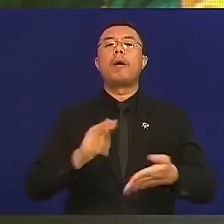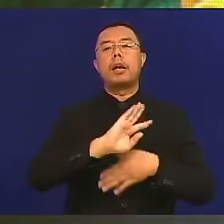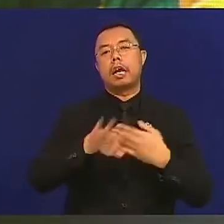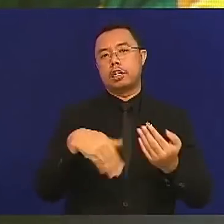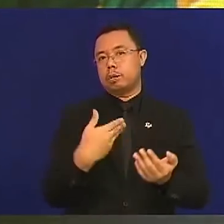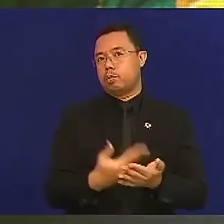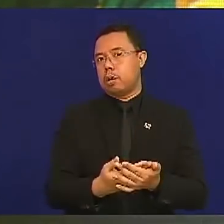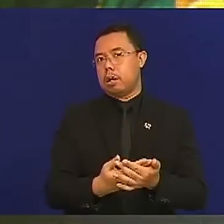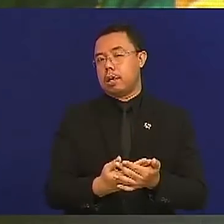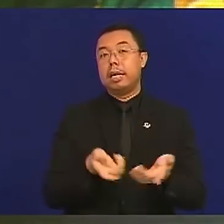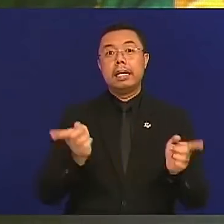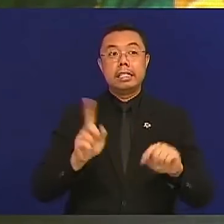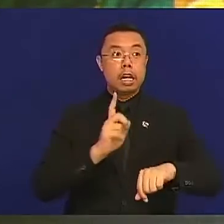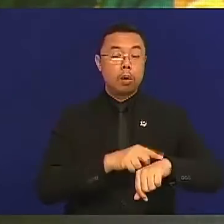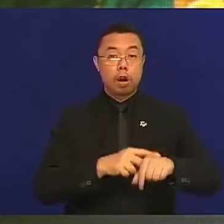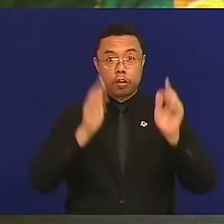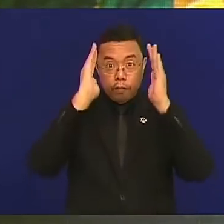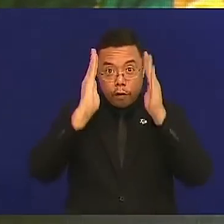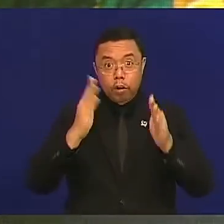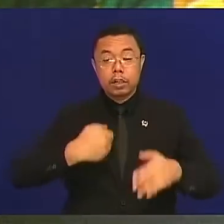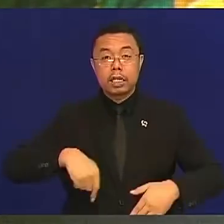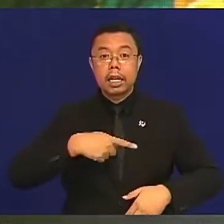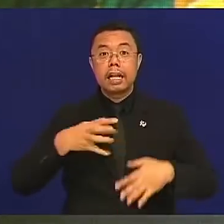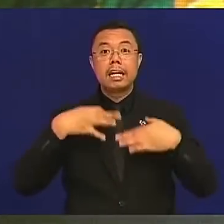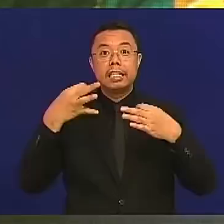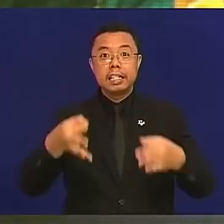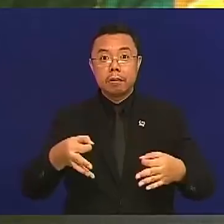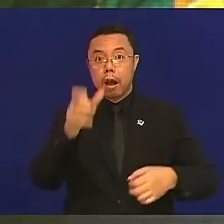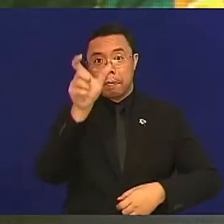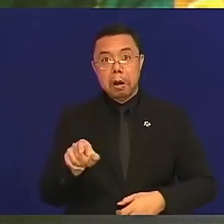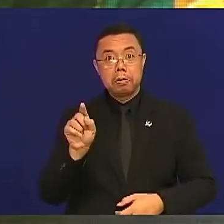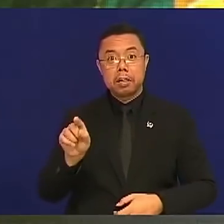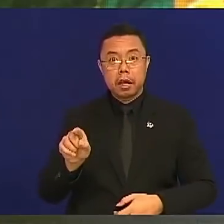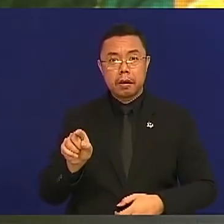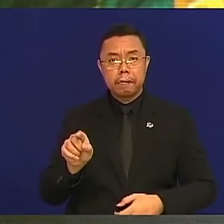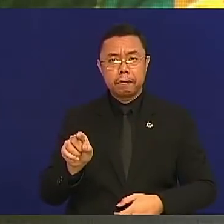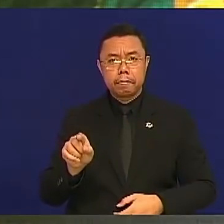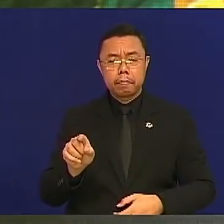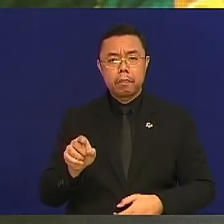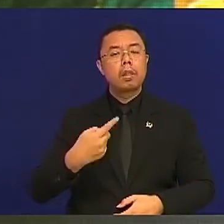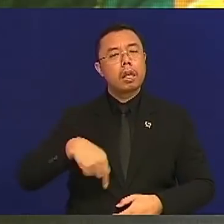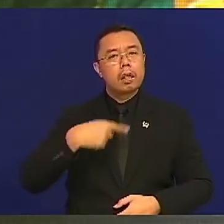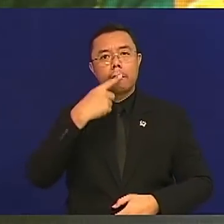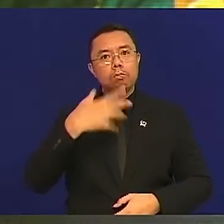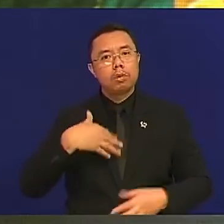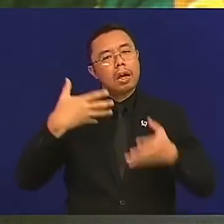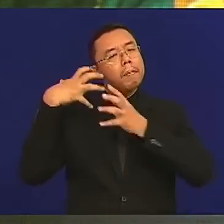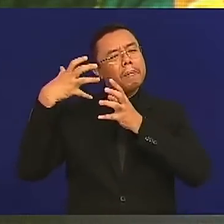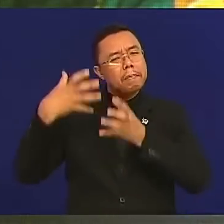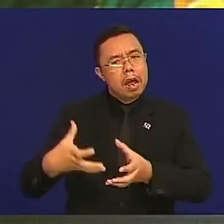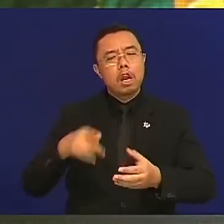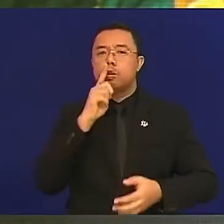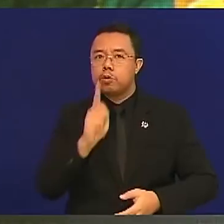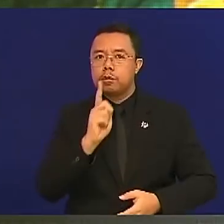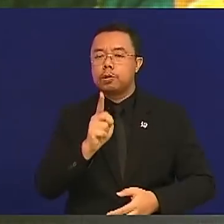apapun. Jadi ketika fokus kita adalah jiwa manusia, kita memiliki beban yang